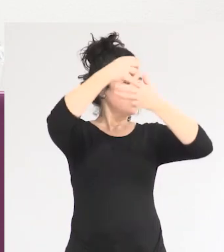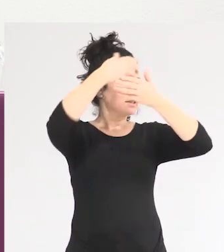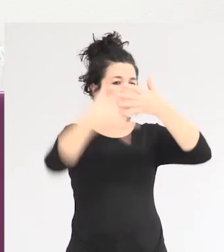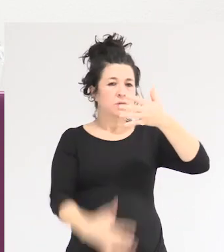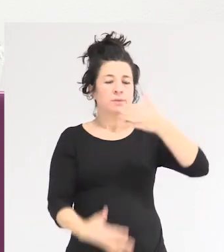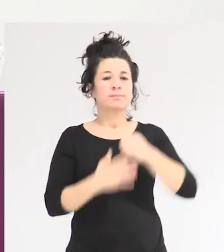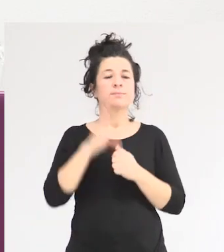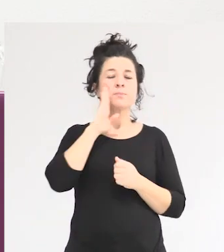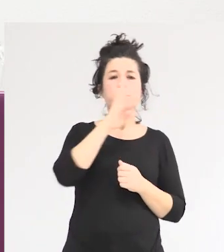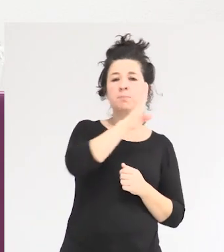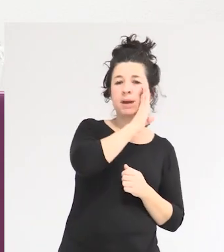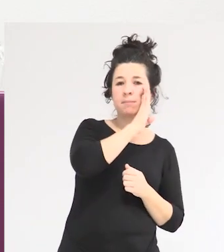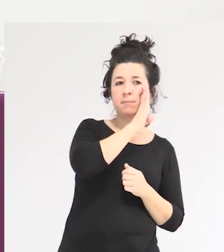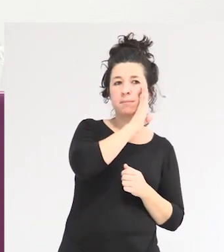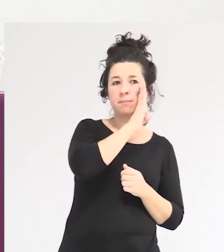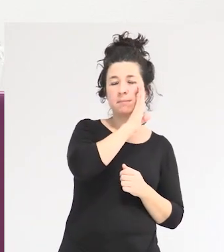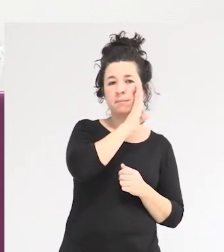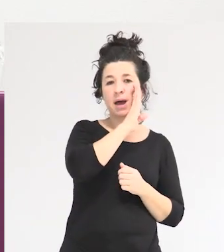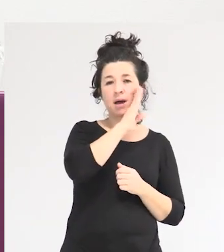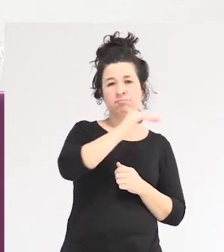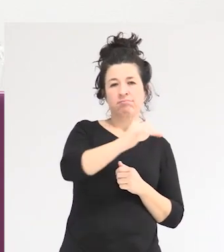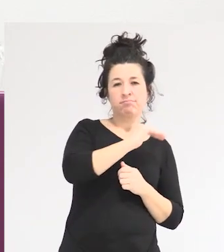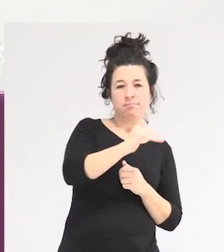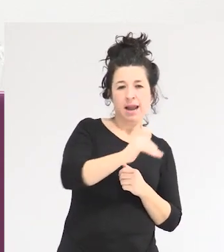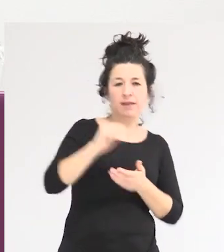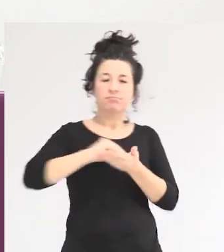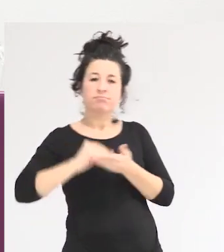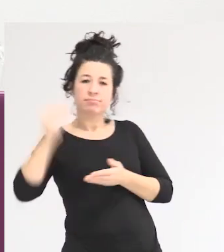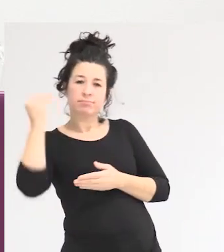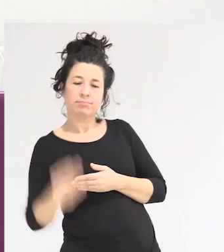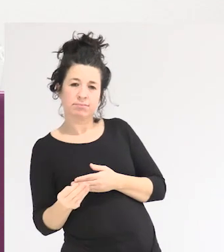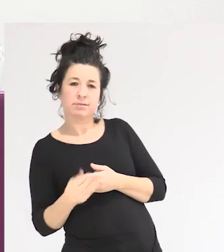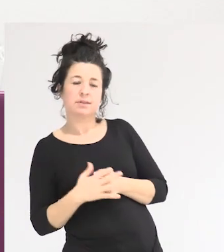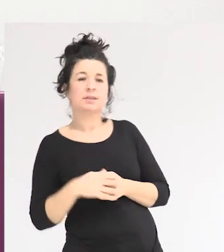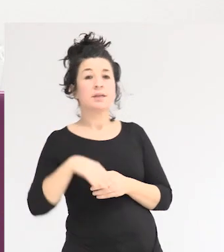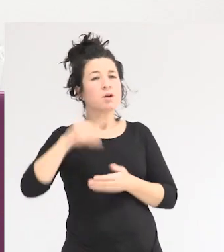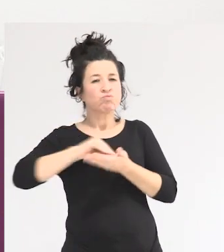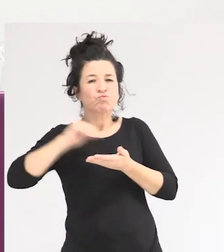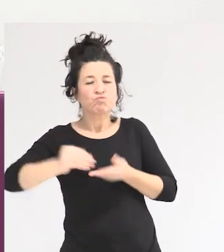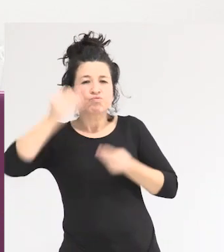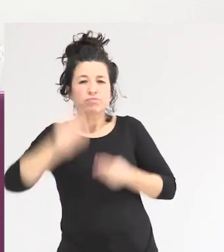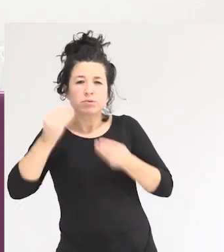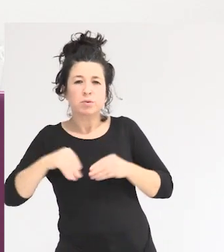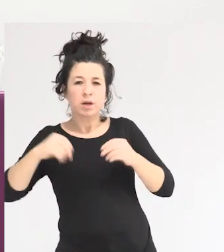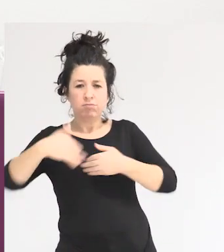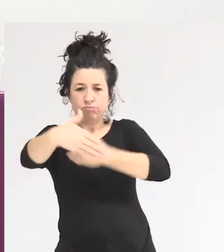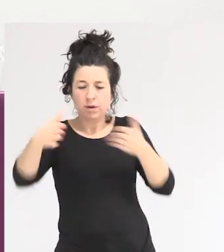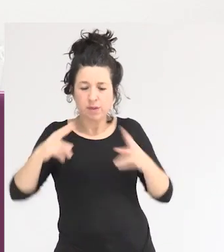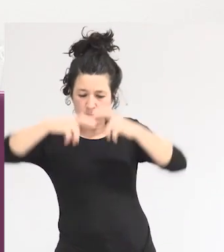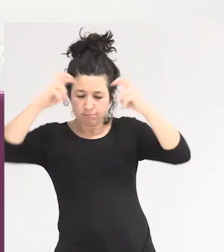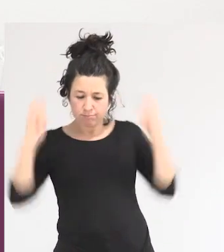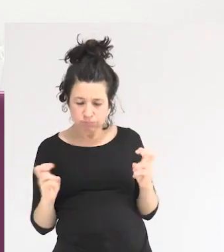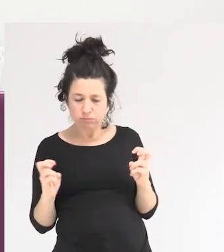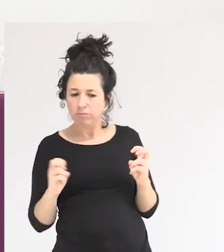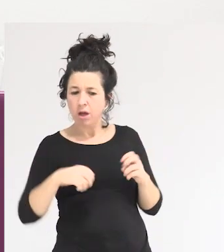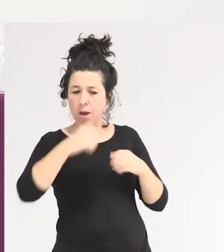dio ama maltzurra versus idaz leona. Idaz leona bere gelan giltzapetzen da, eta ez du batea zabaltzen umea ate